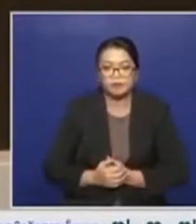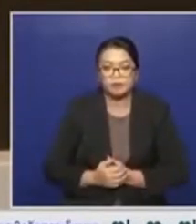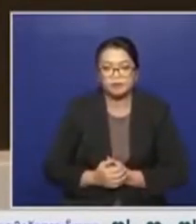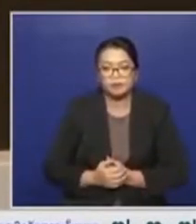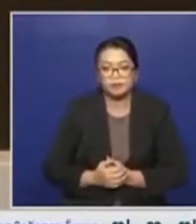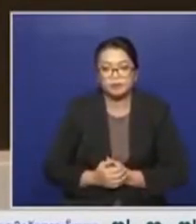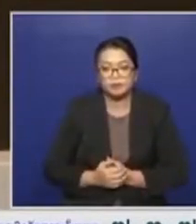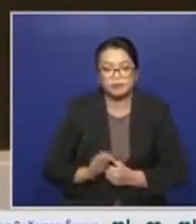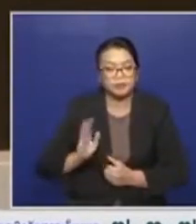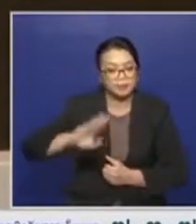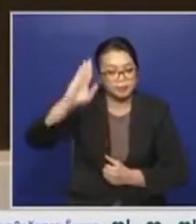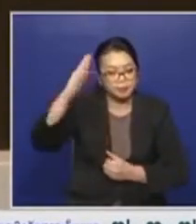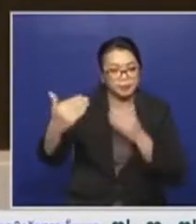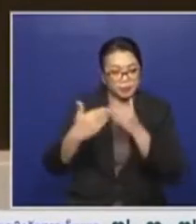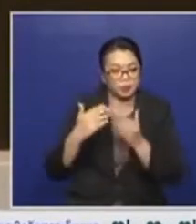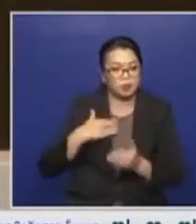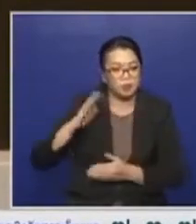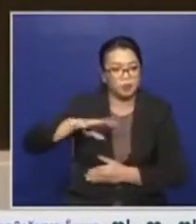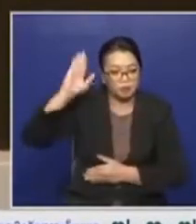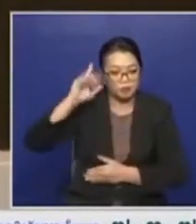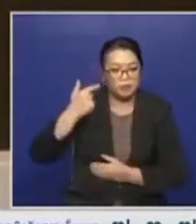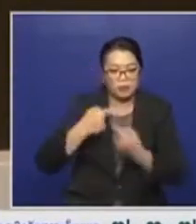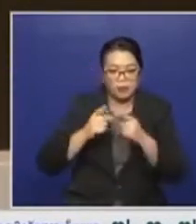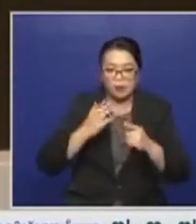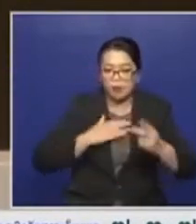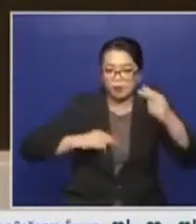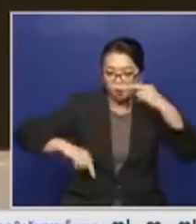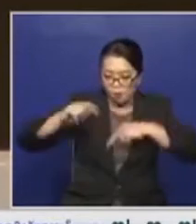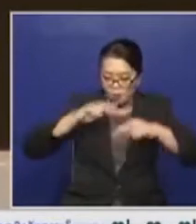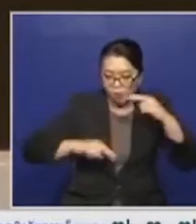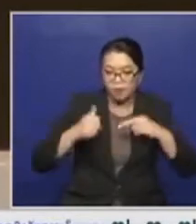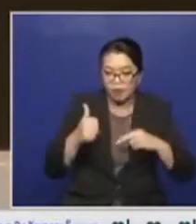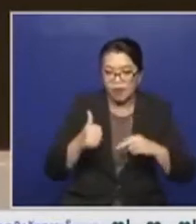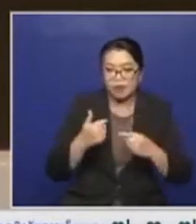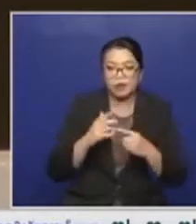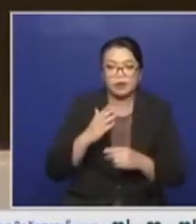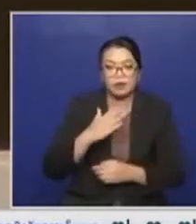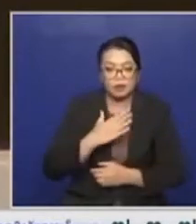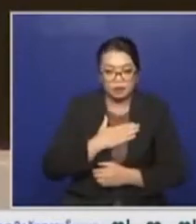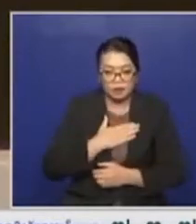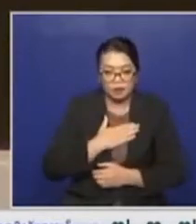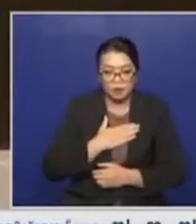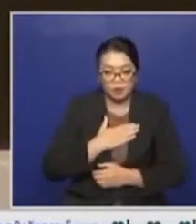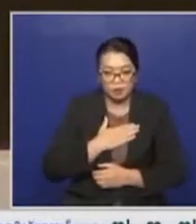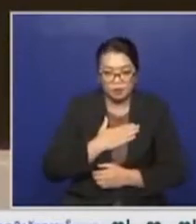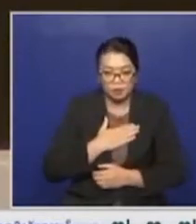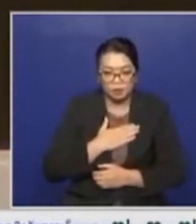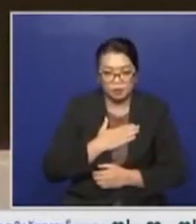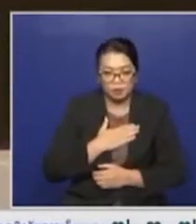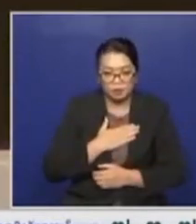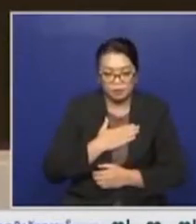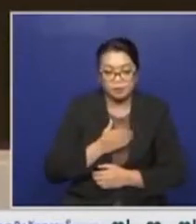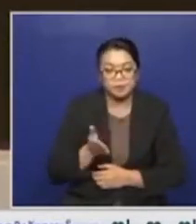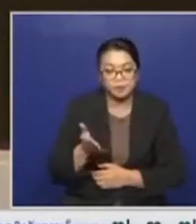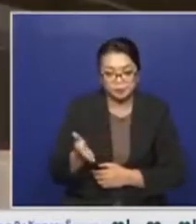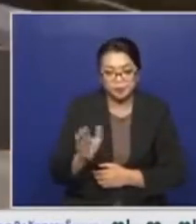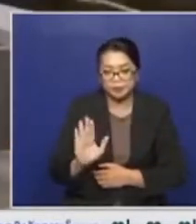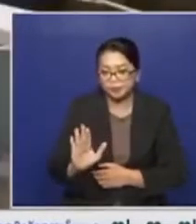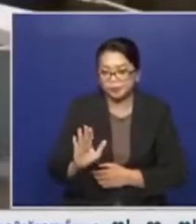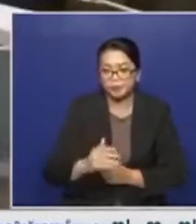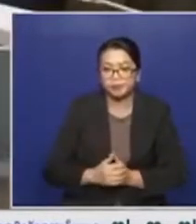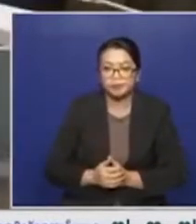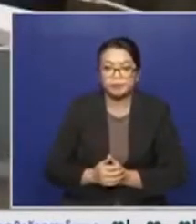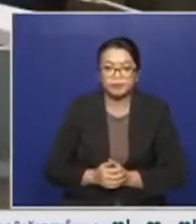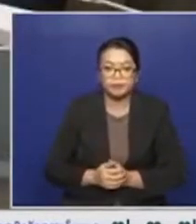ทำไม่ได้ประชุมของท่านบอกครับผมสามารถควบคุมได้นะครับผมเรียนท่านสมณะราชบัญอย่างนี้นะครับ